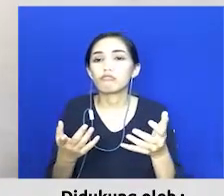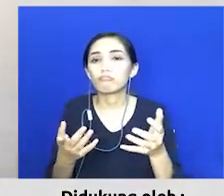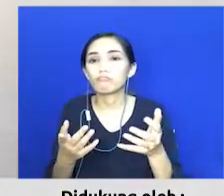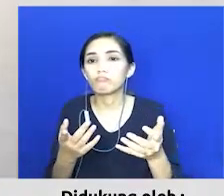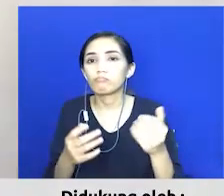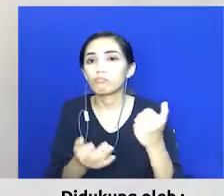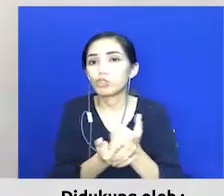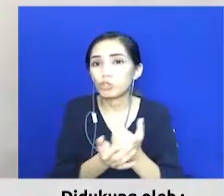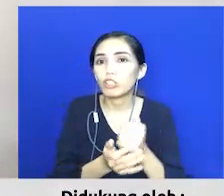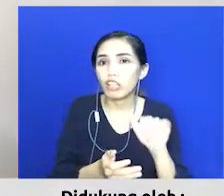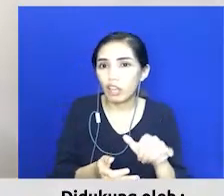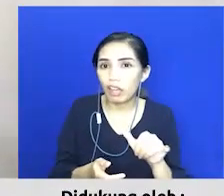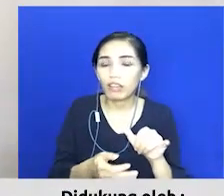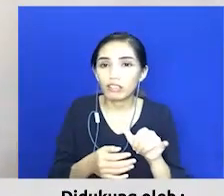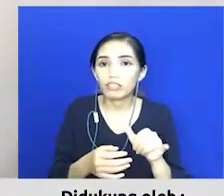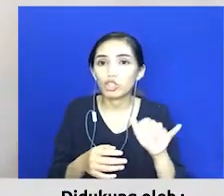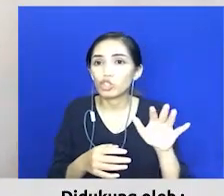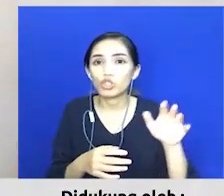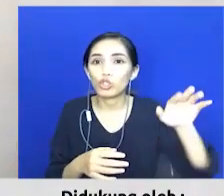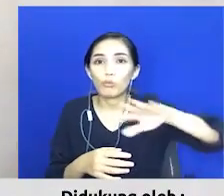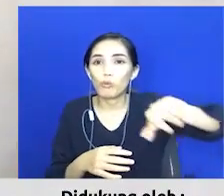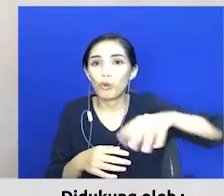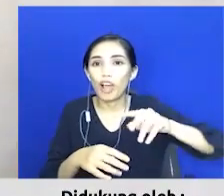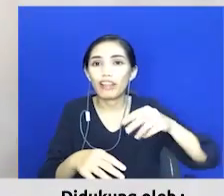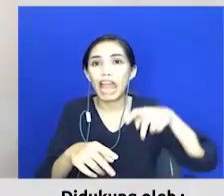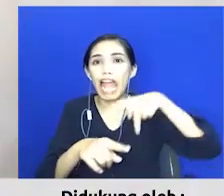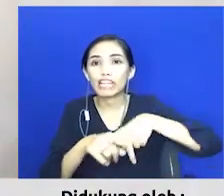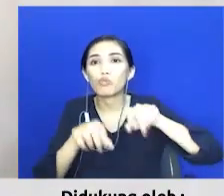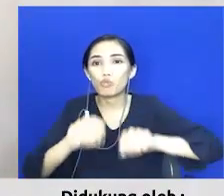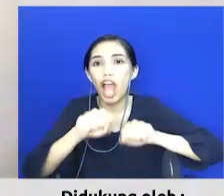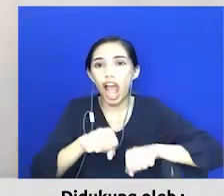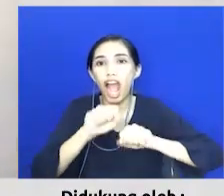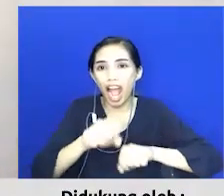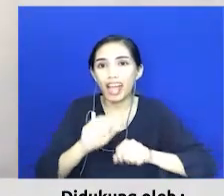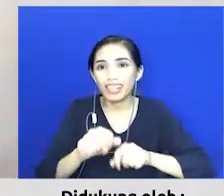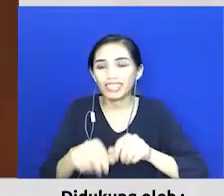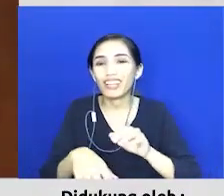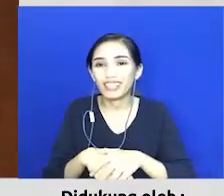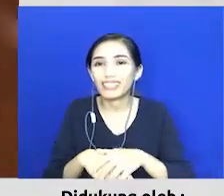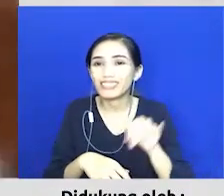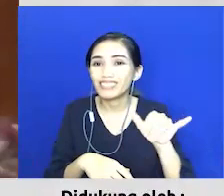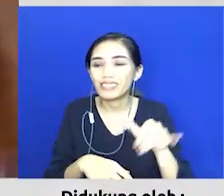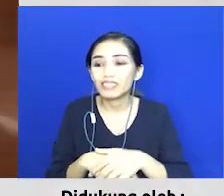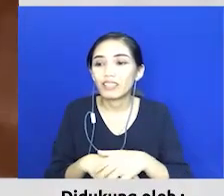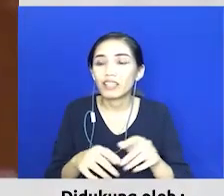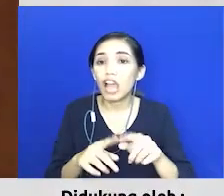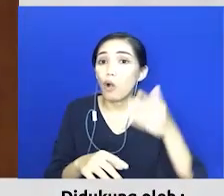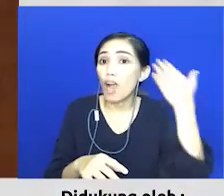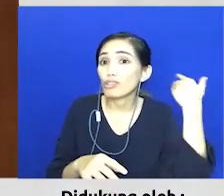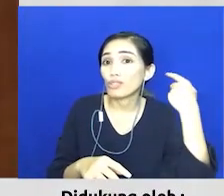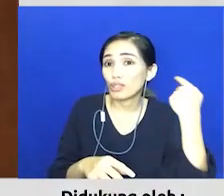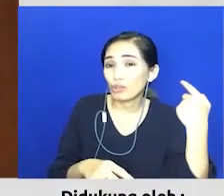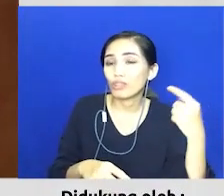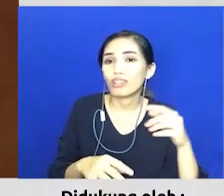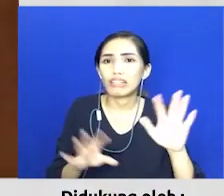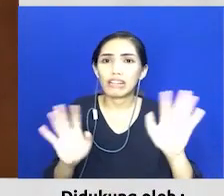disamakan, ya mulanya tidak beraneka ragam, betul ya. Semuanya naik kuda akan mulai zaman Tom Mix macam-macam